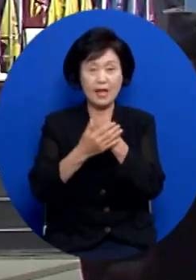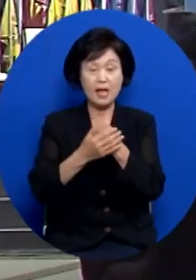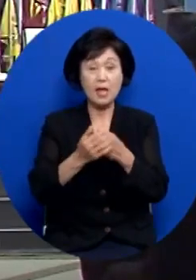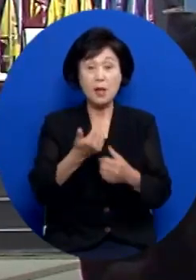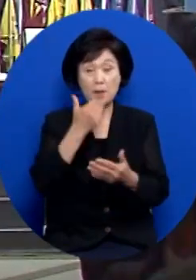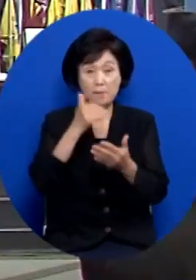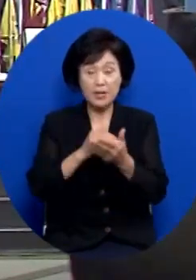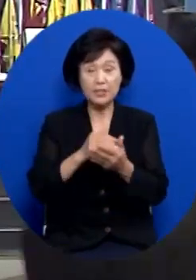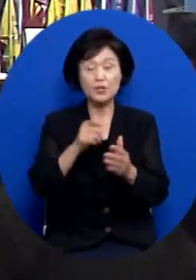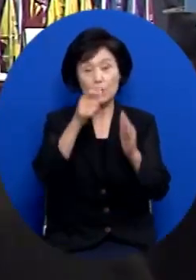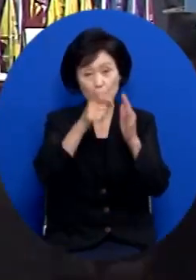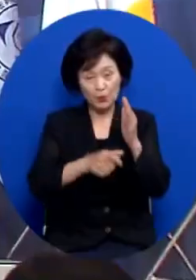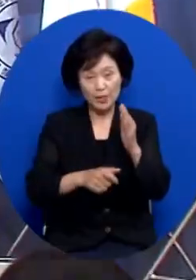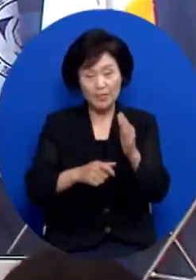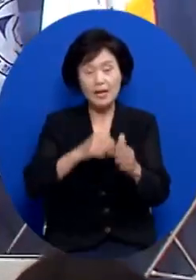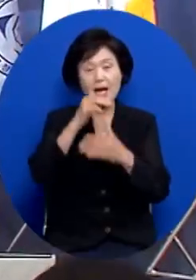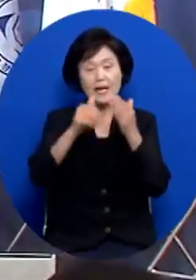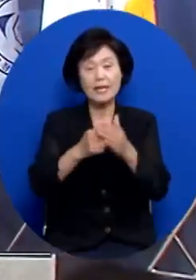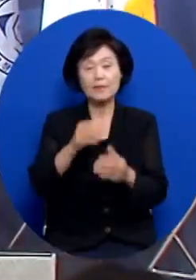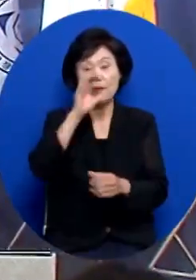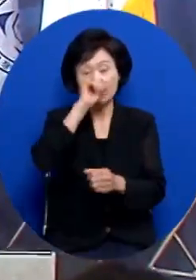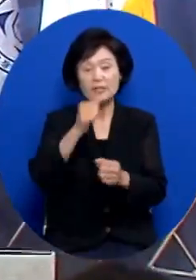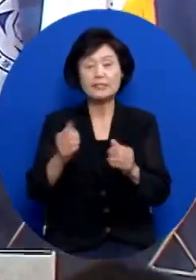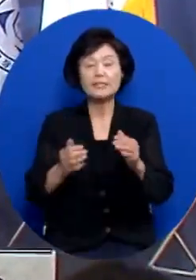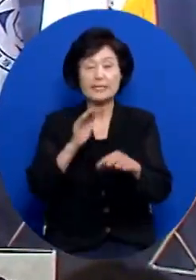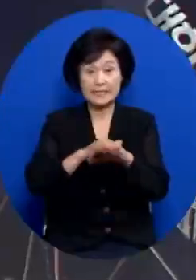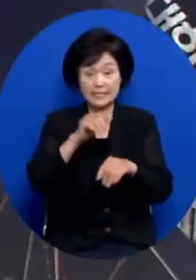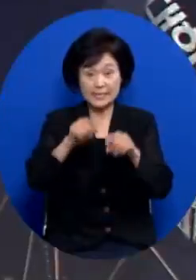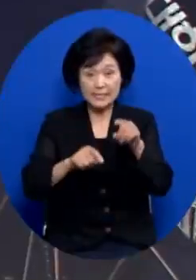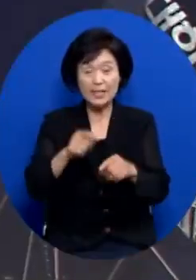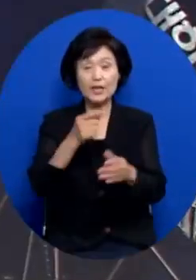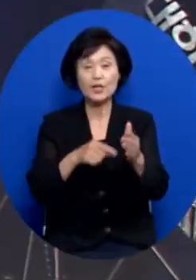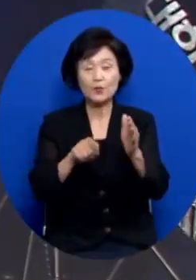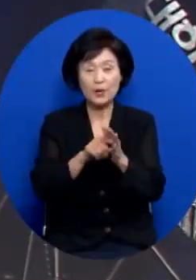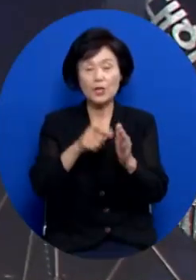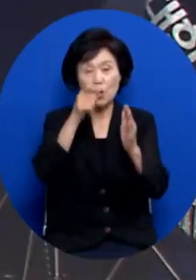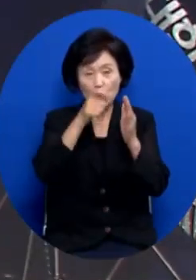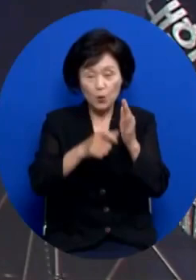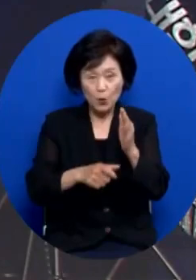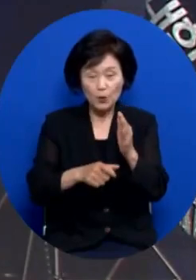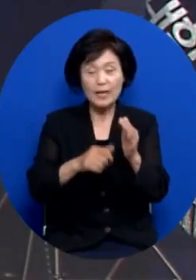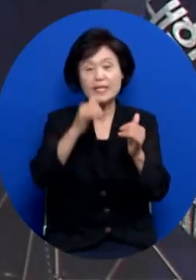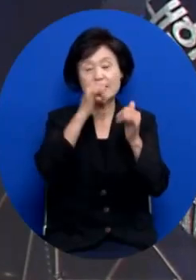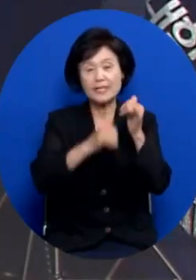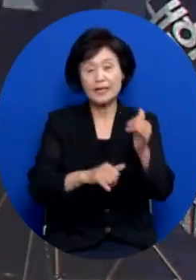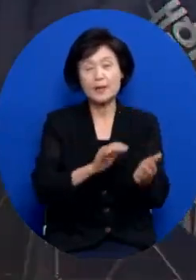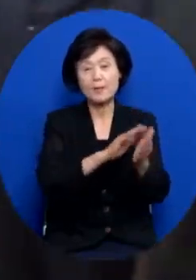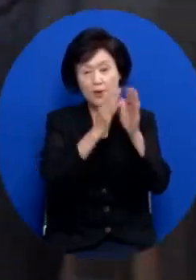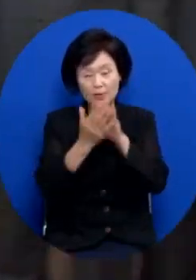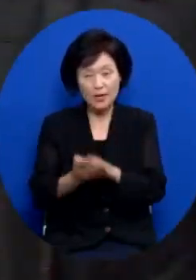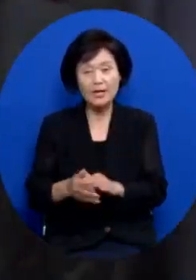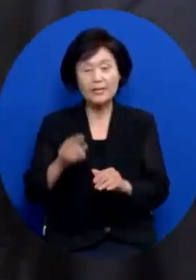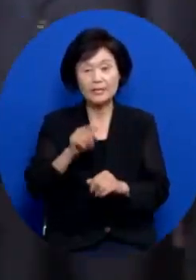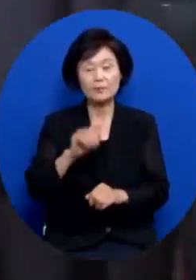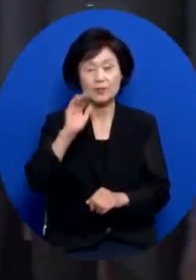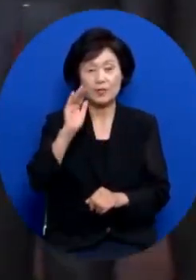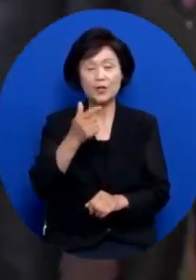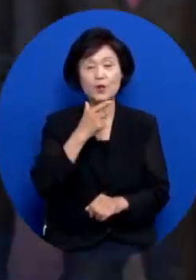백석교단이 하나님의 선을 실천하는 교단이 되도록 45주년 사업을 교단역사의 변곡점으로 삼자고 강조했습니다